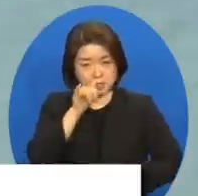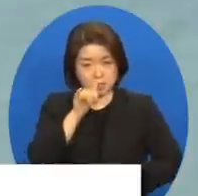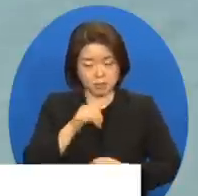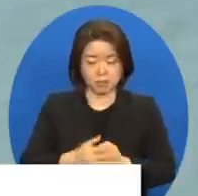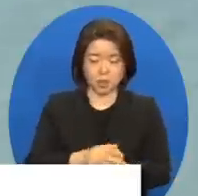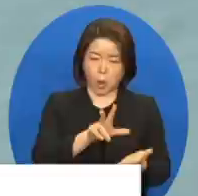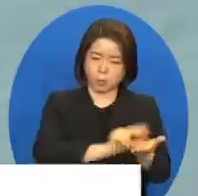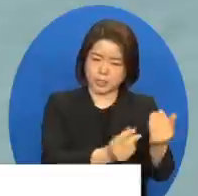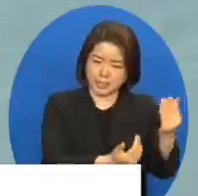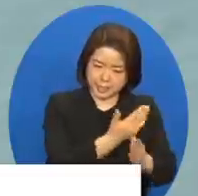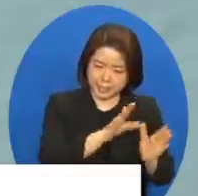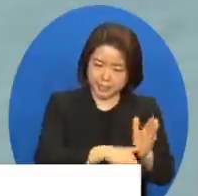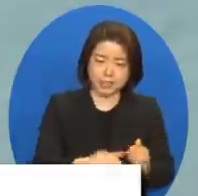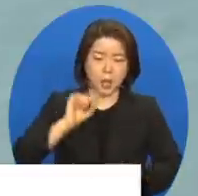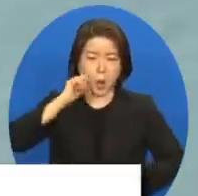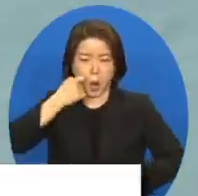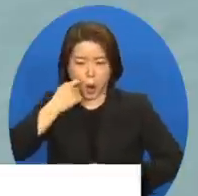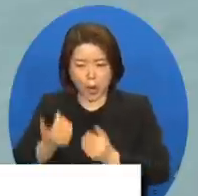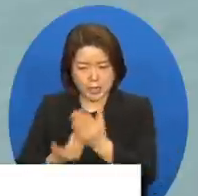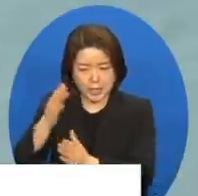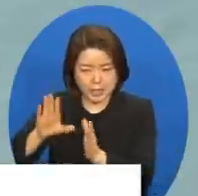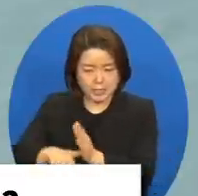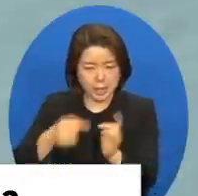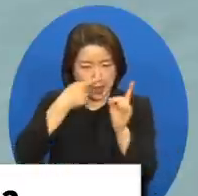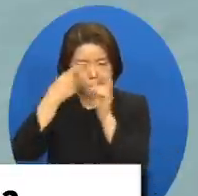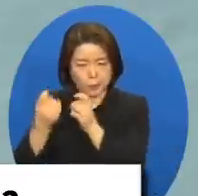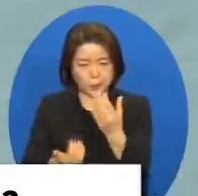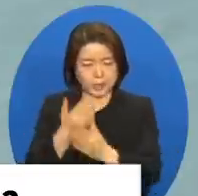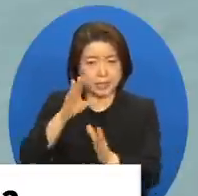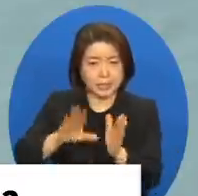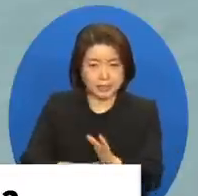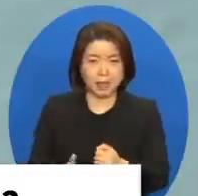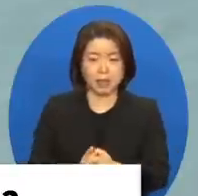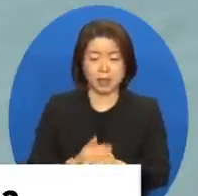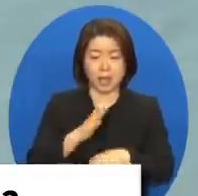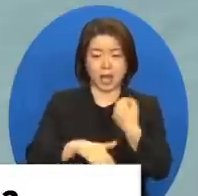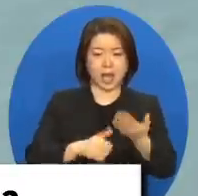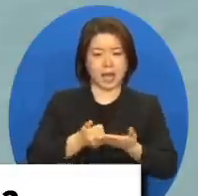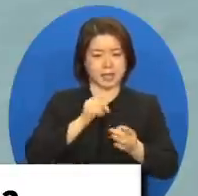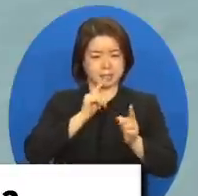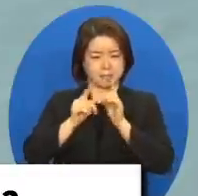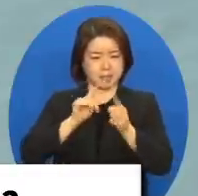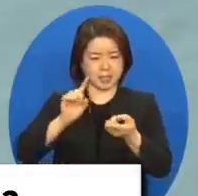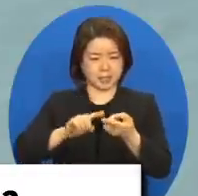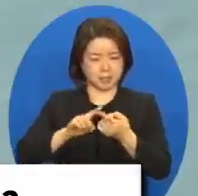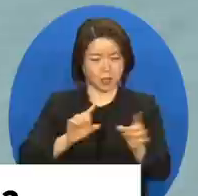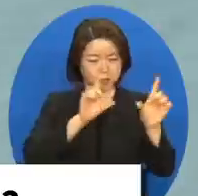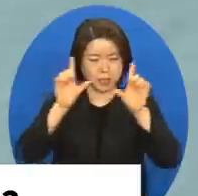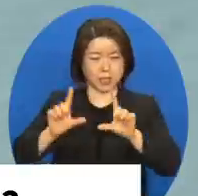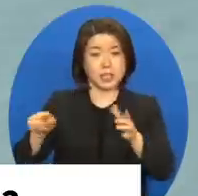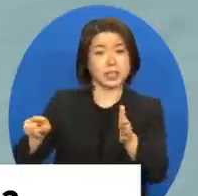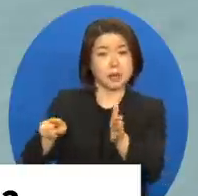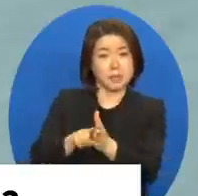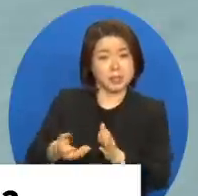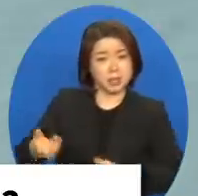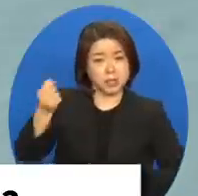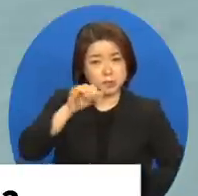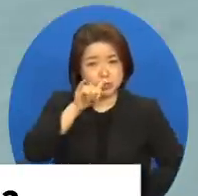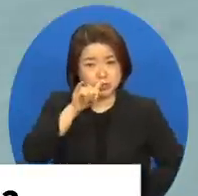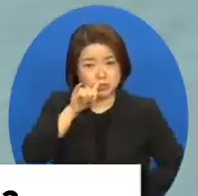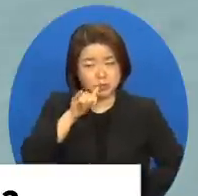생길 때, 어려운 일이 생길 때, 유혹이 올 때 하나님의 말씀대로만 살아야 한다는 믿음이 있습니까?